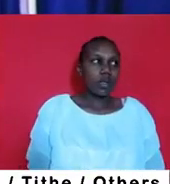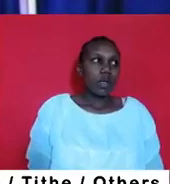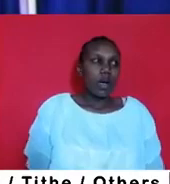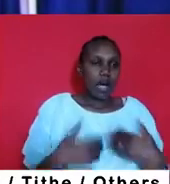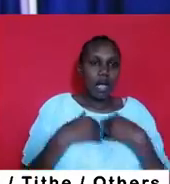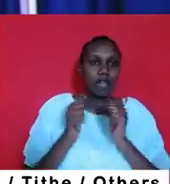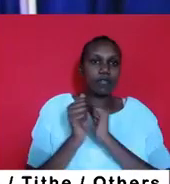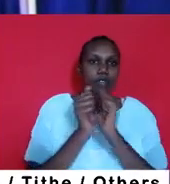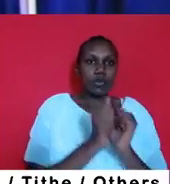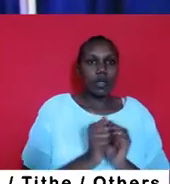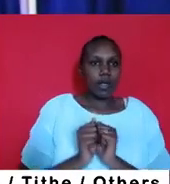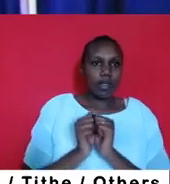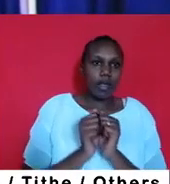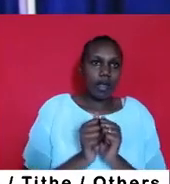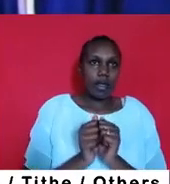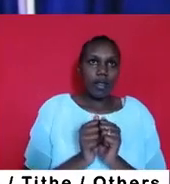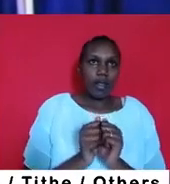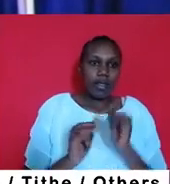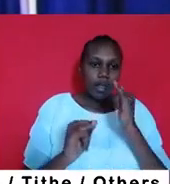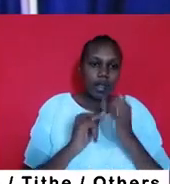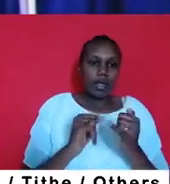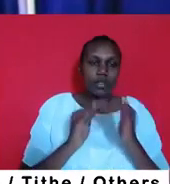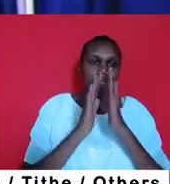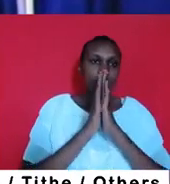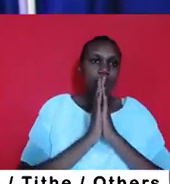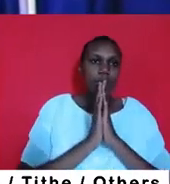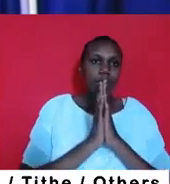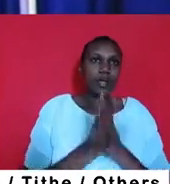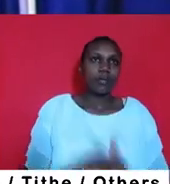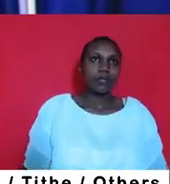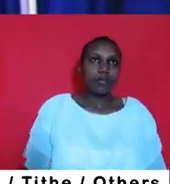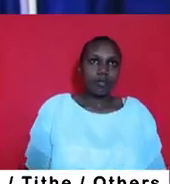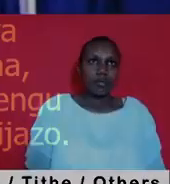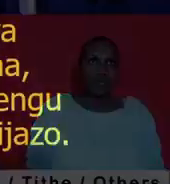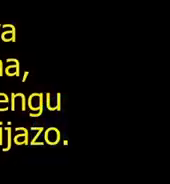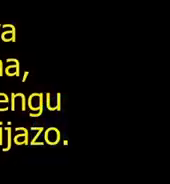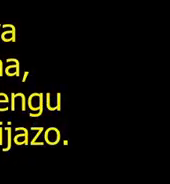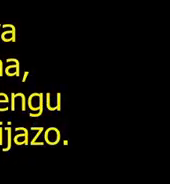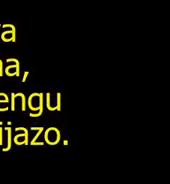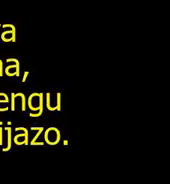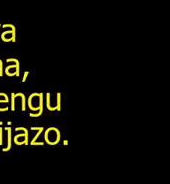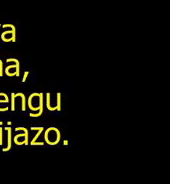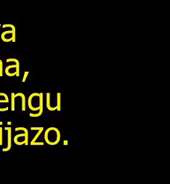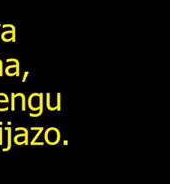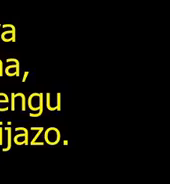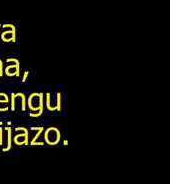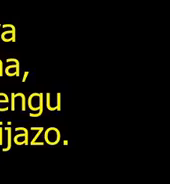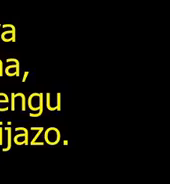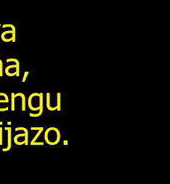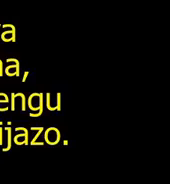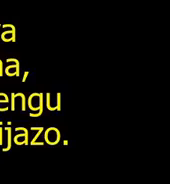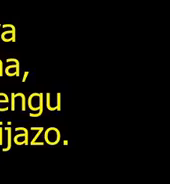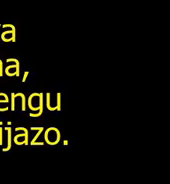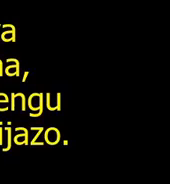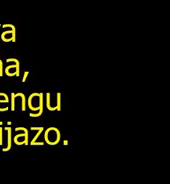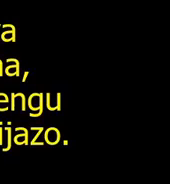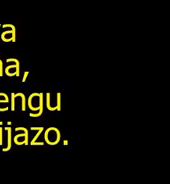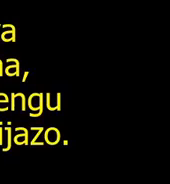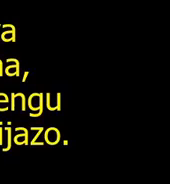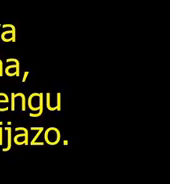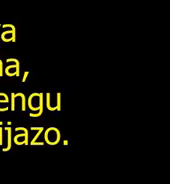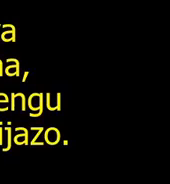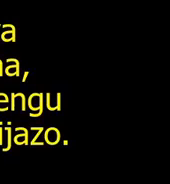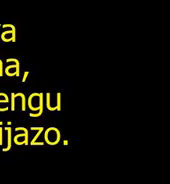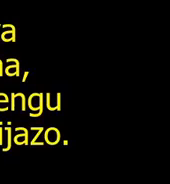Tushirikiane kwa pamoja sala ya Krisostomo mtakatifu. Mwenyezi Mungu, ungetupa neema wakati